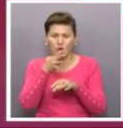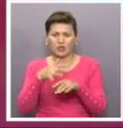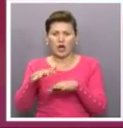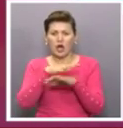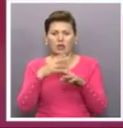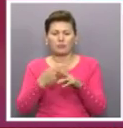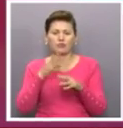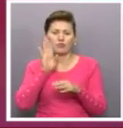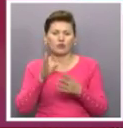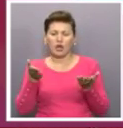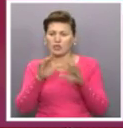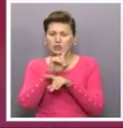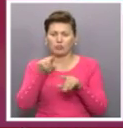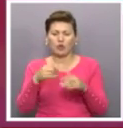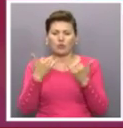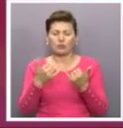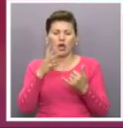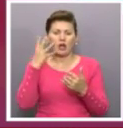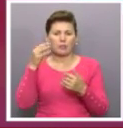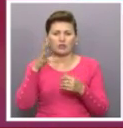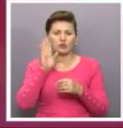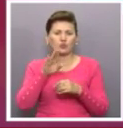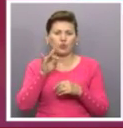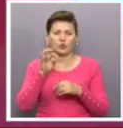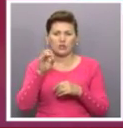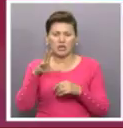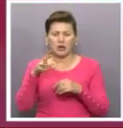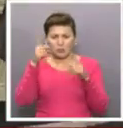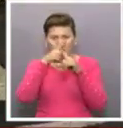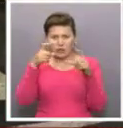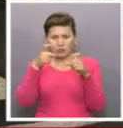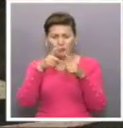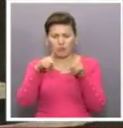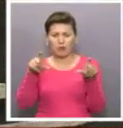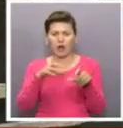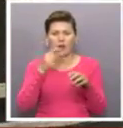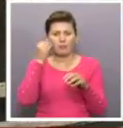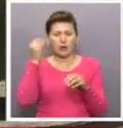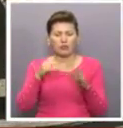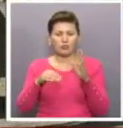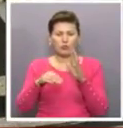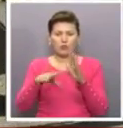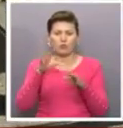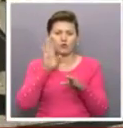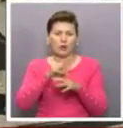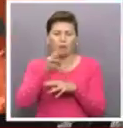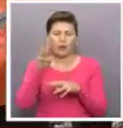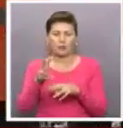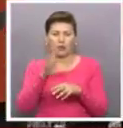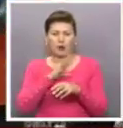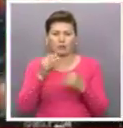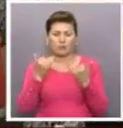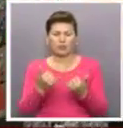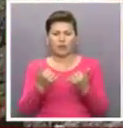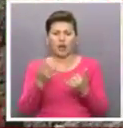ауыз сусыз қалмайды. Бұл туралы бүгін Алматы су холдингі мекемесі мәлімдеді. Тұрғындарды сапалы және үздіксіз ауыз сумен қамтамасыз ету үшін